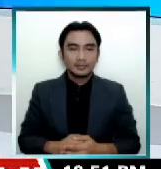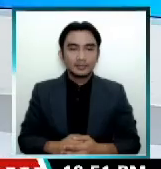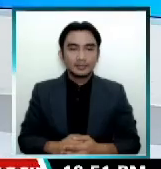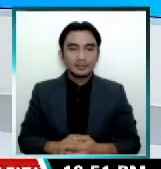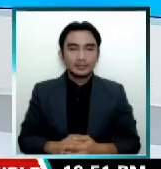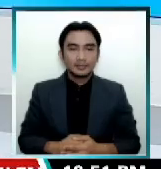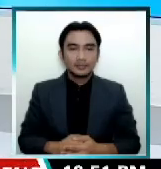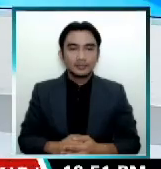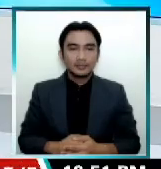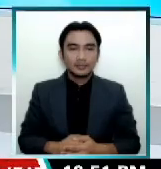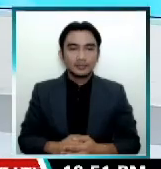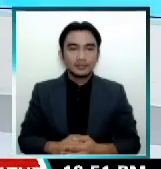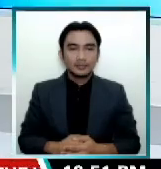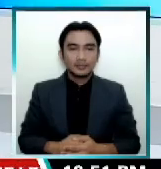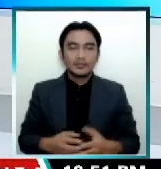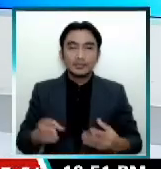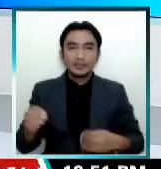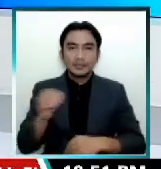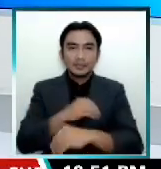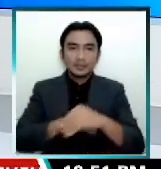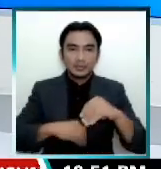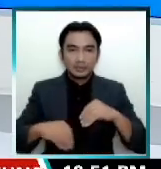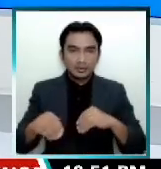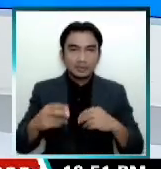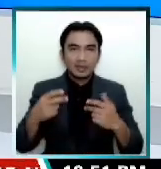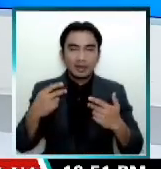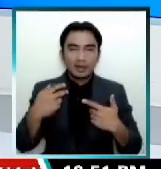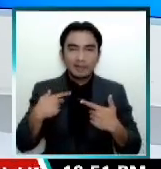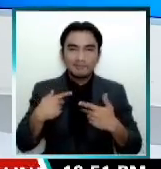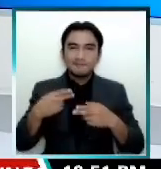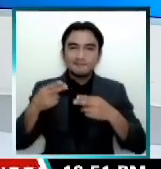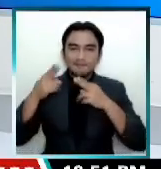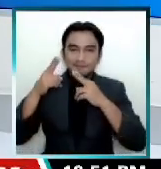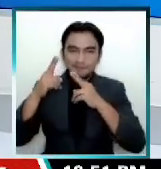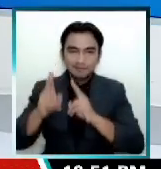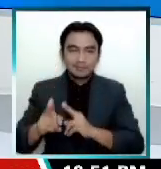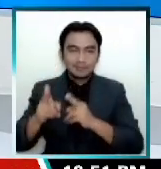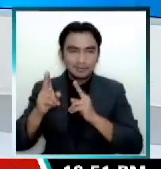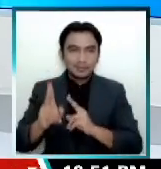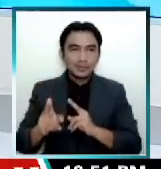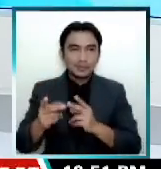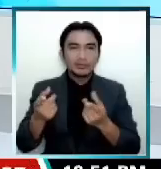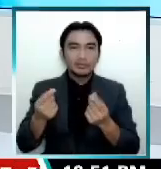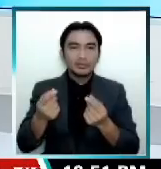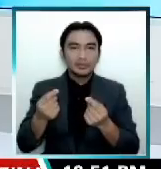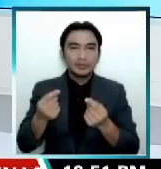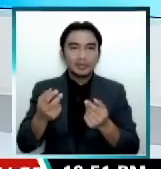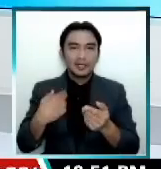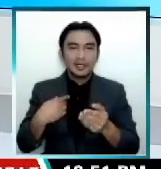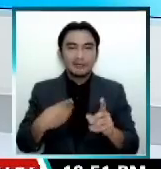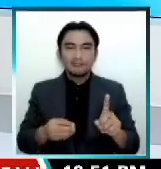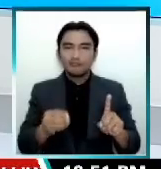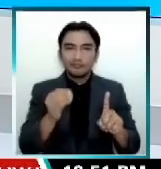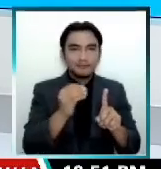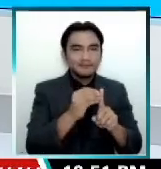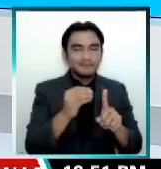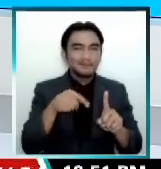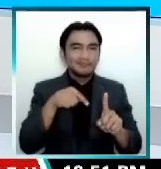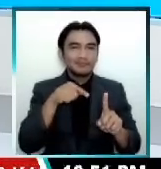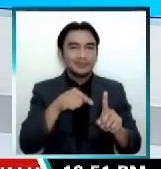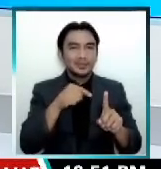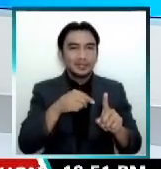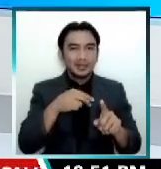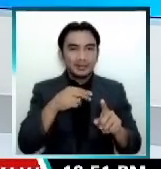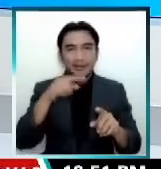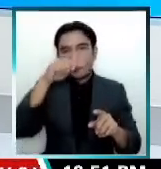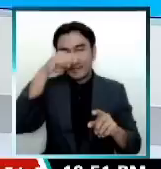Pinalitan ng Walk of Faith at pagpupugay ang nakagawiang traslasyon at pahalik sa itim na Poong Nazareno para sa Enero sa